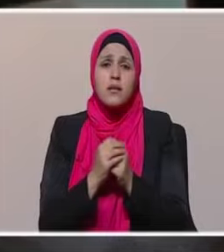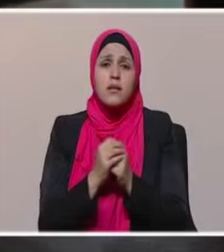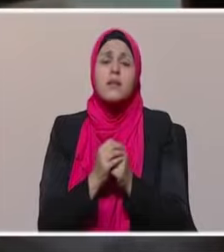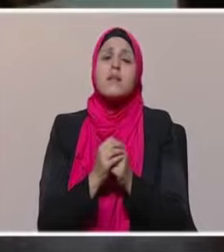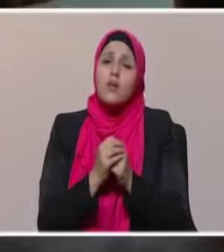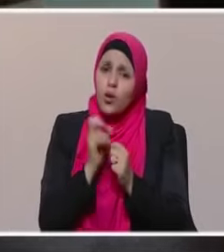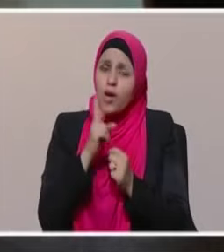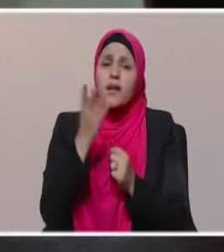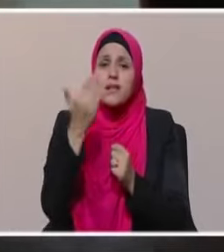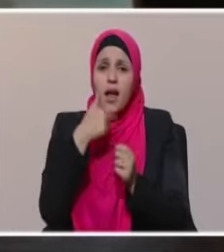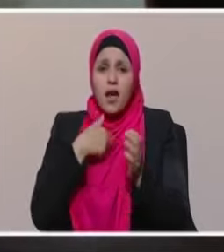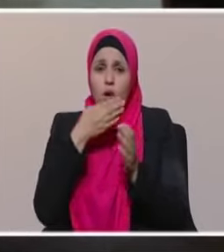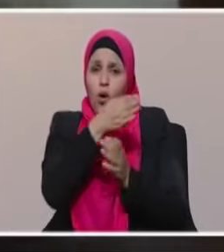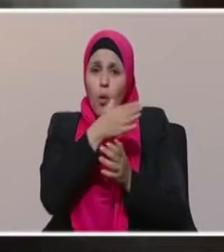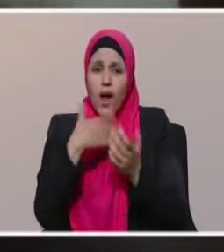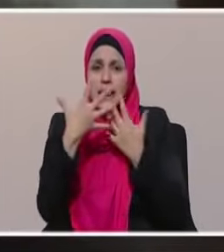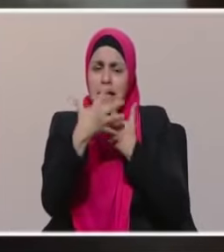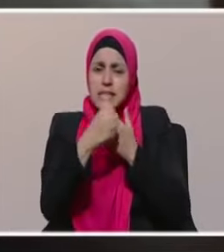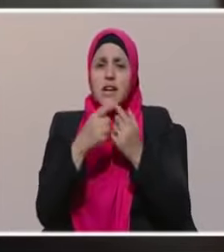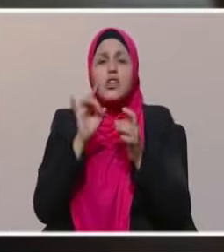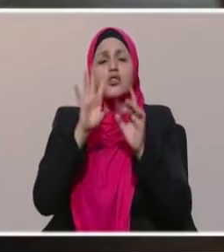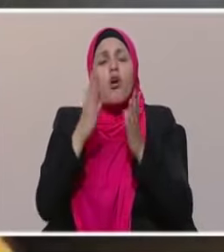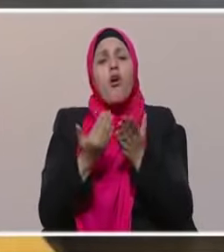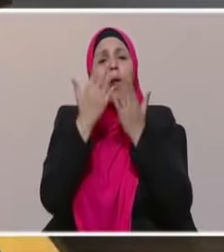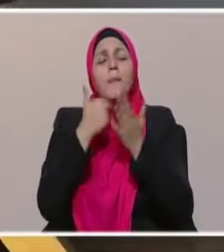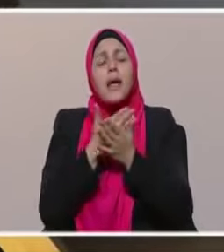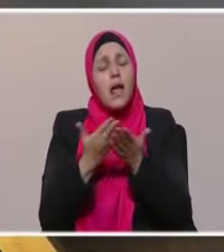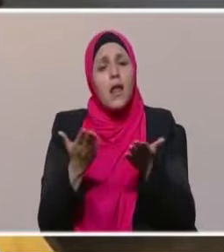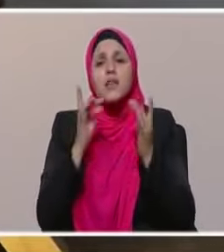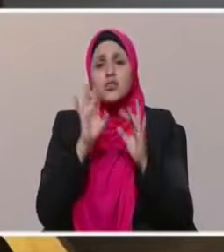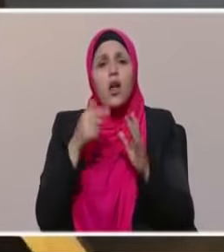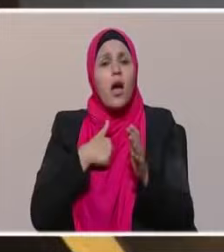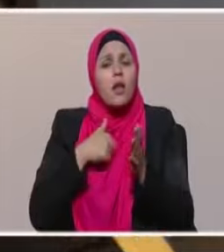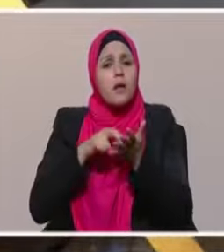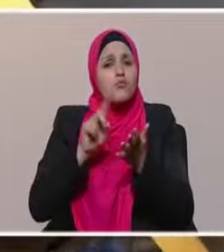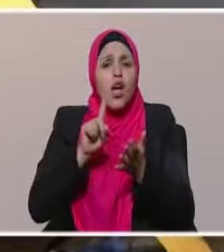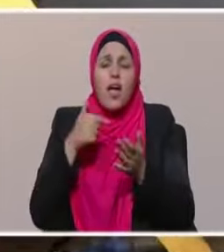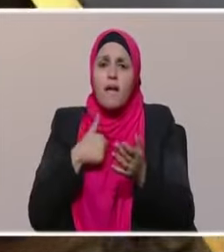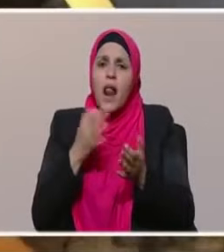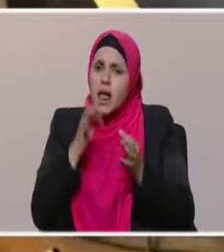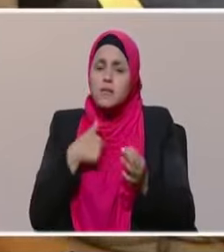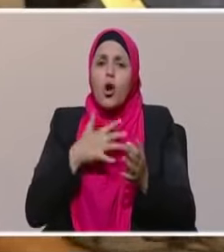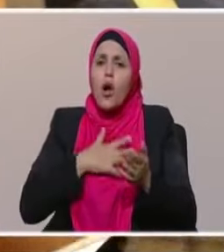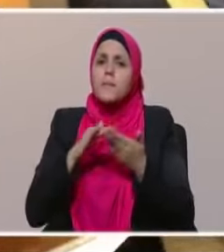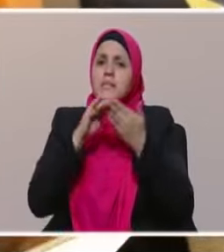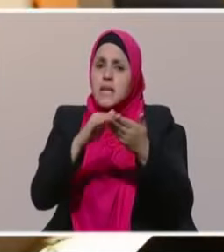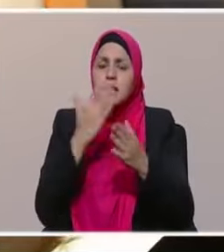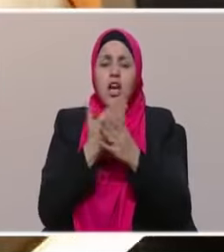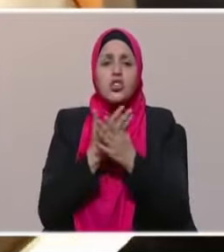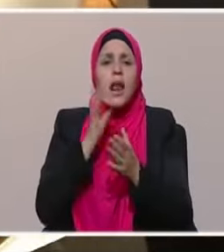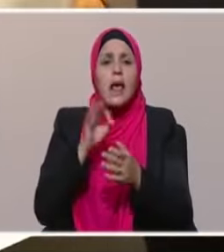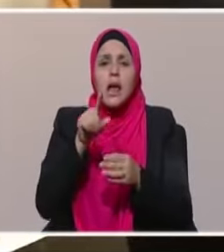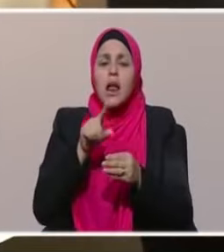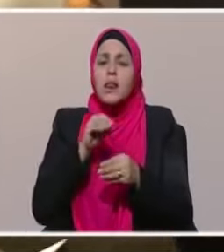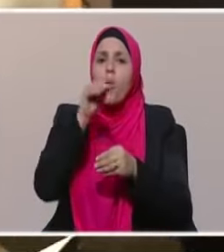طيب احنا هنخش نسجل جوه انا وانت دلوقتي، وربنا كريم. انا شخصيا لن اتردد ان انا اساعدك في سبيلك انت يعني